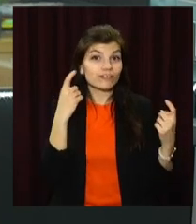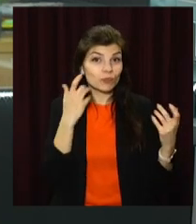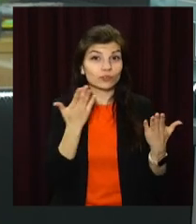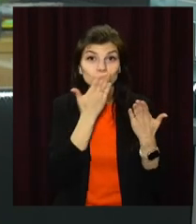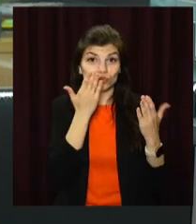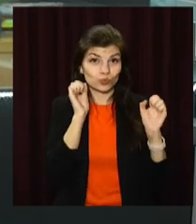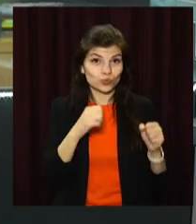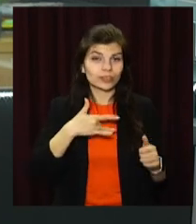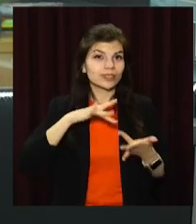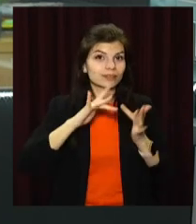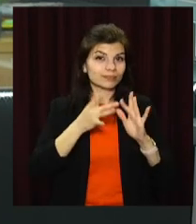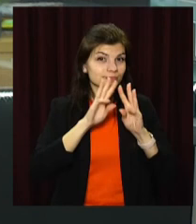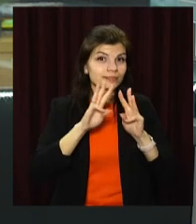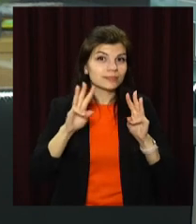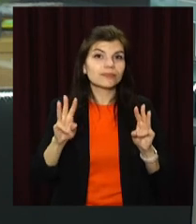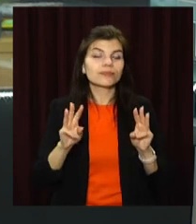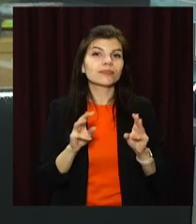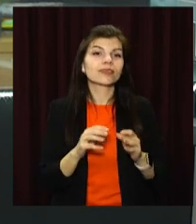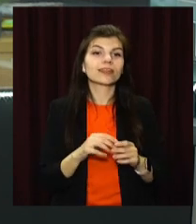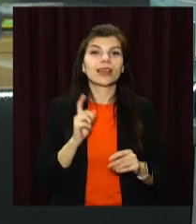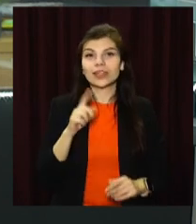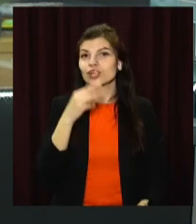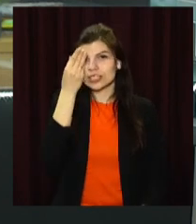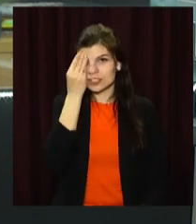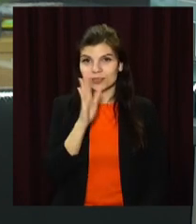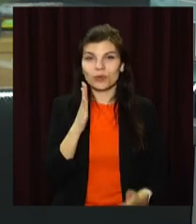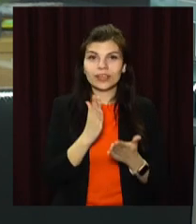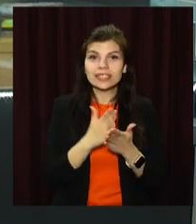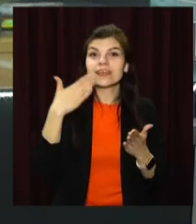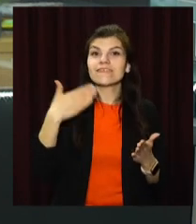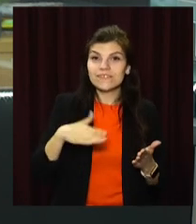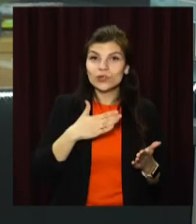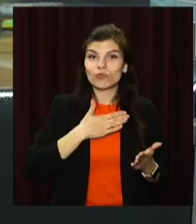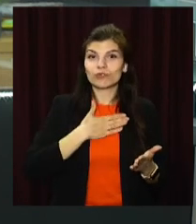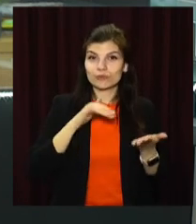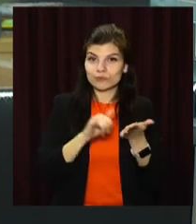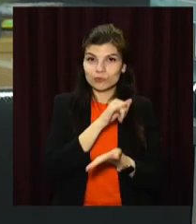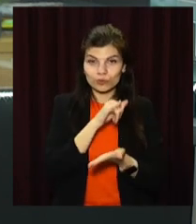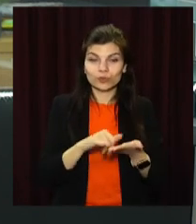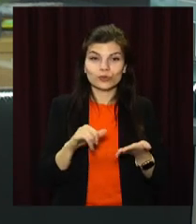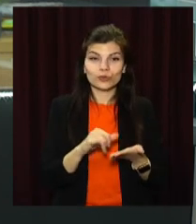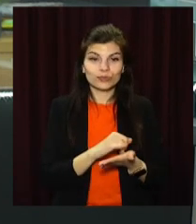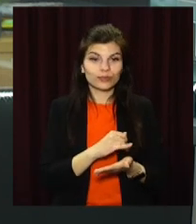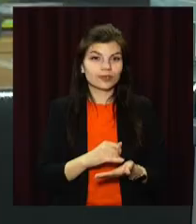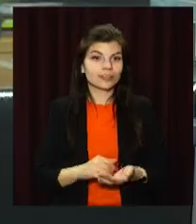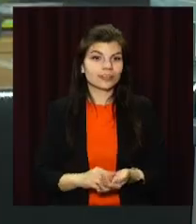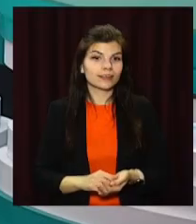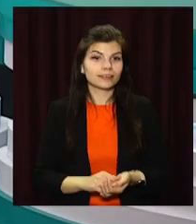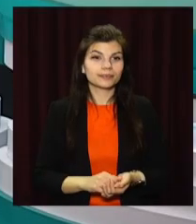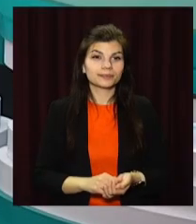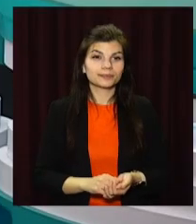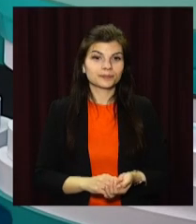прочитати на нашому сайті opentv.media. Не забувайте про сюжети в соціальних мережах та на нашому